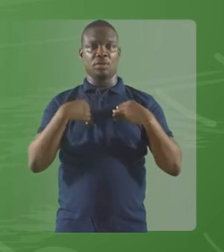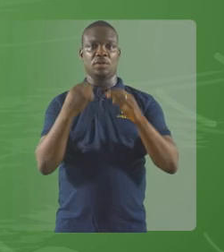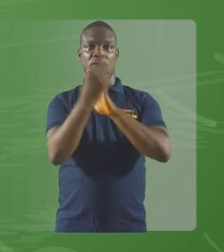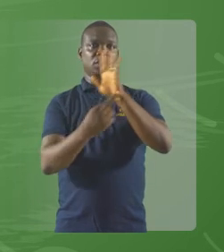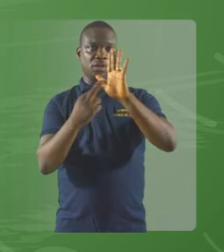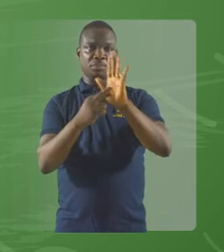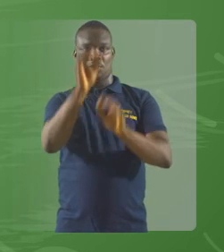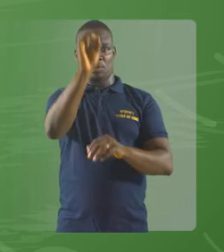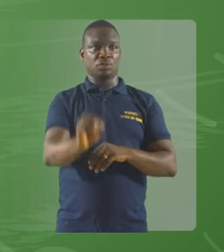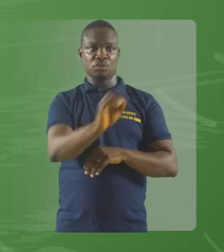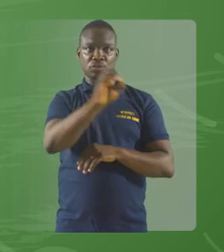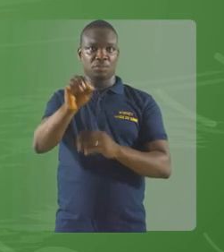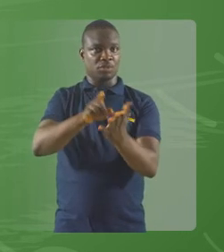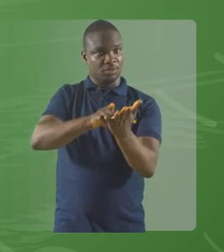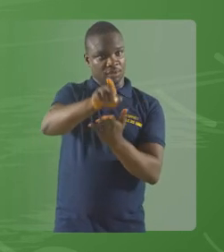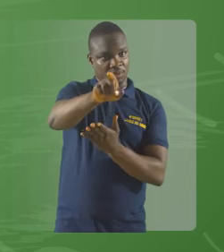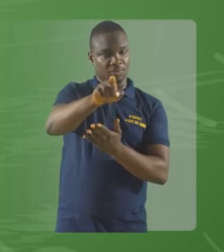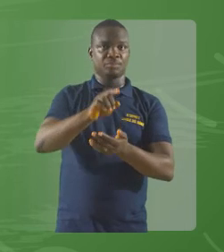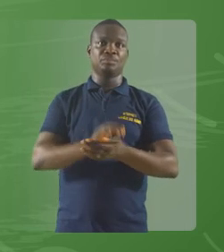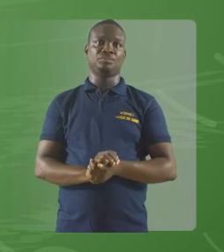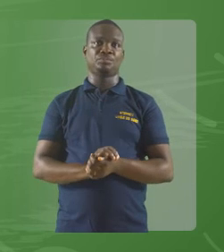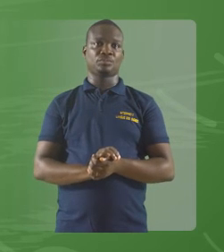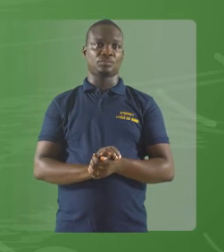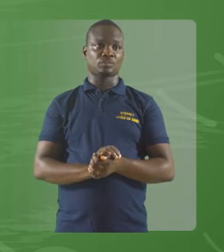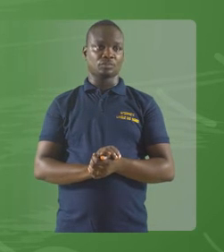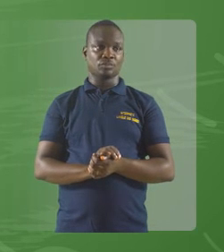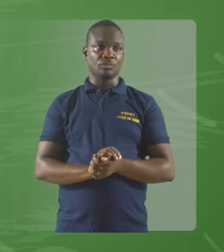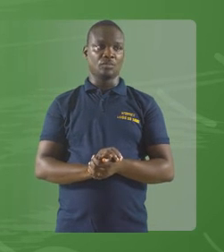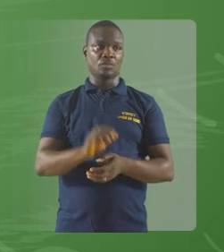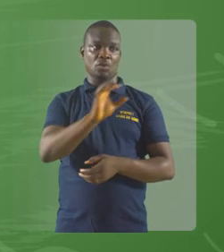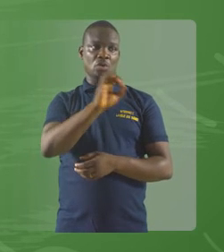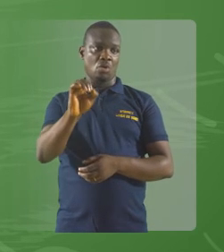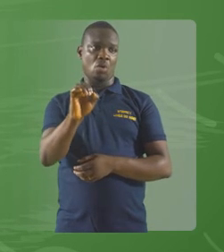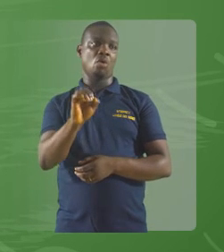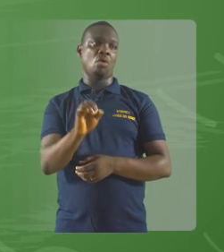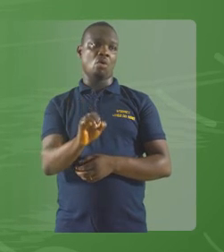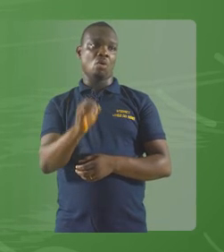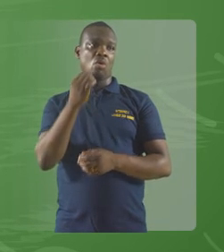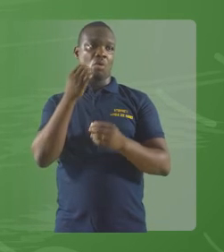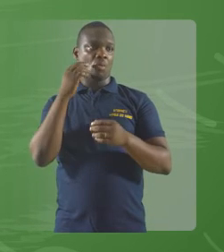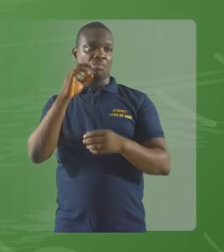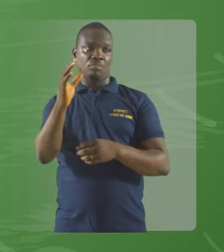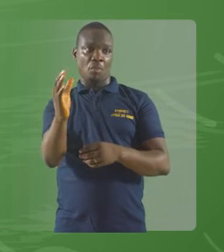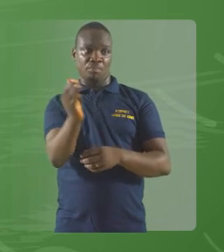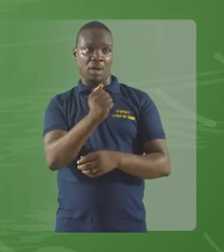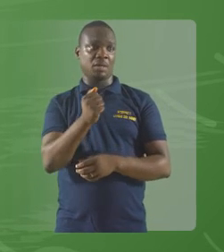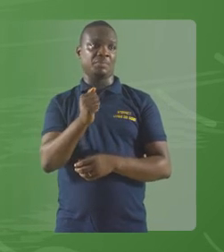repère orthonormé direct. On considère la transformation